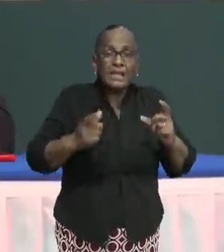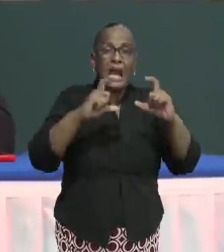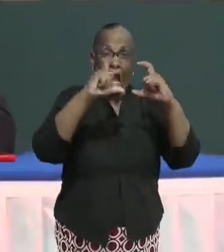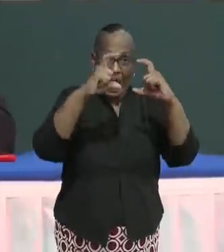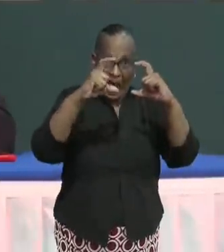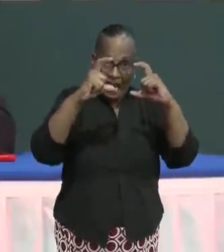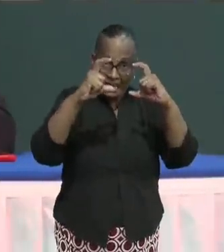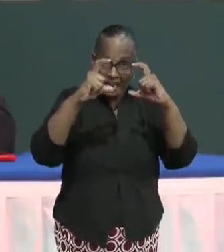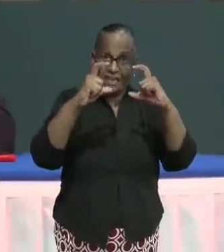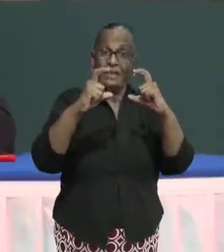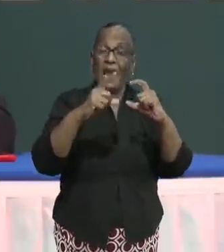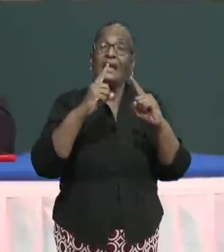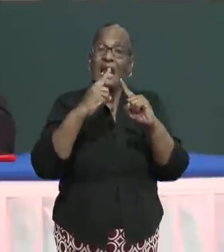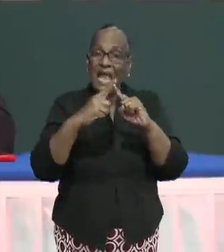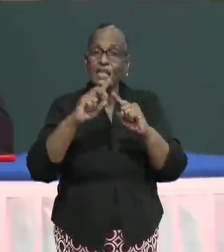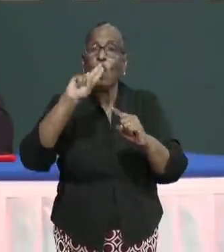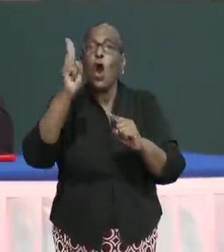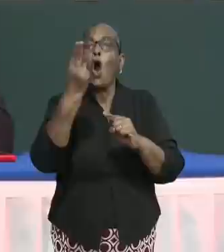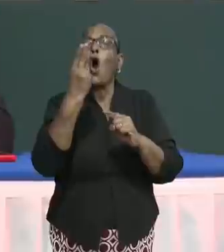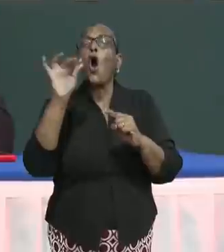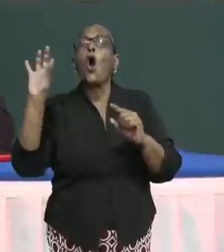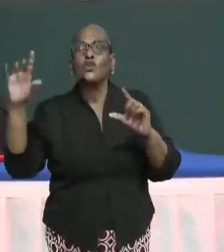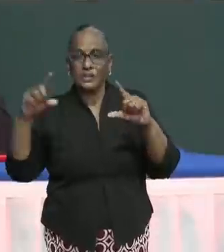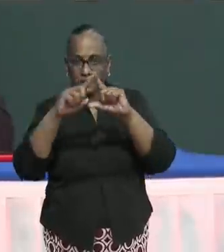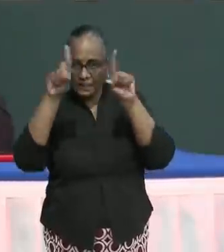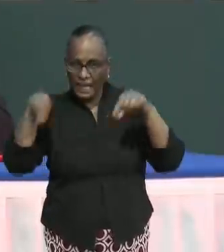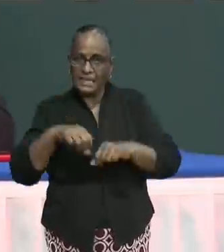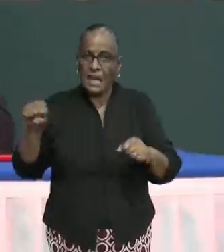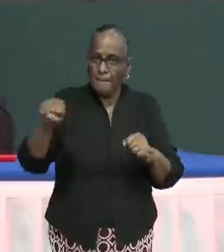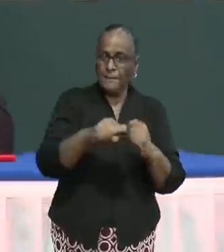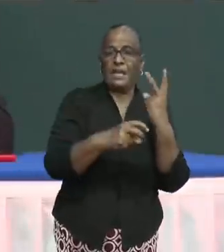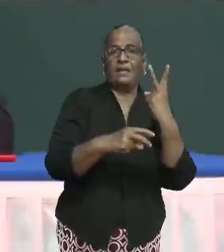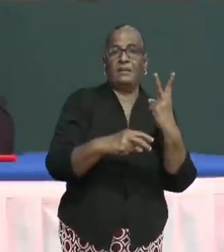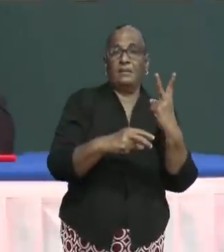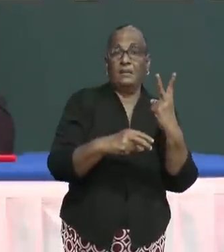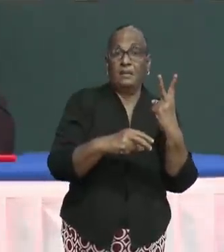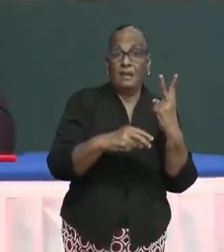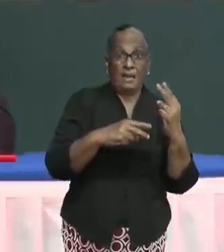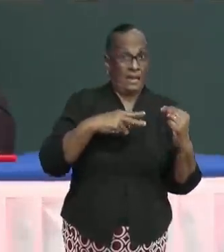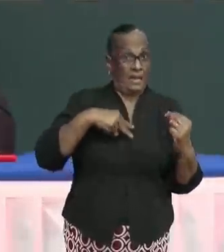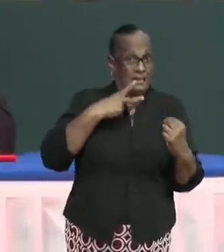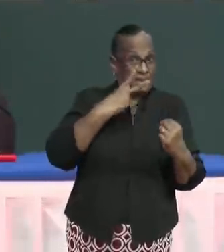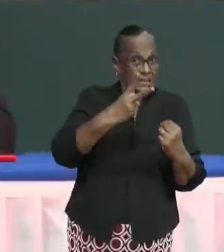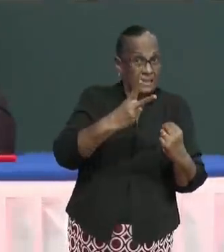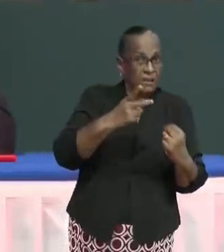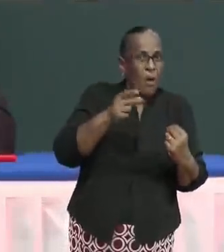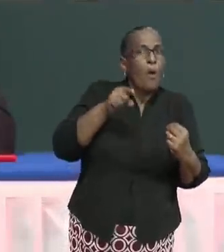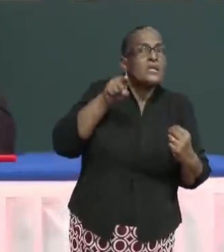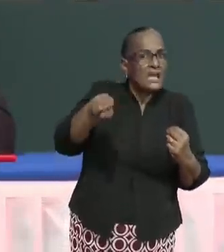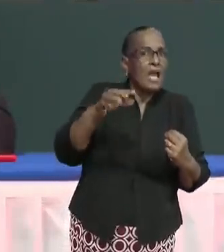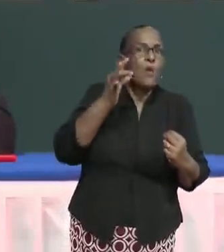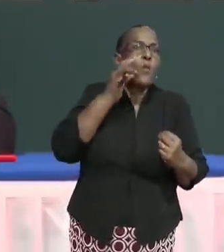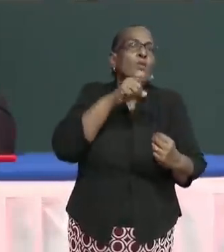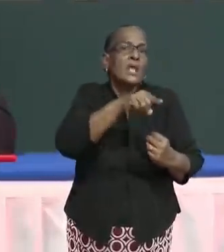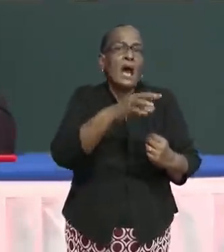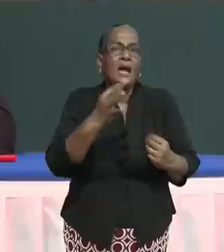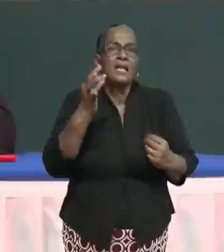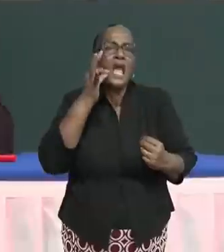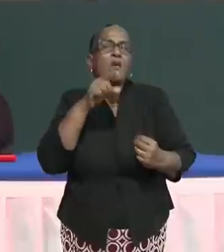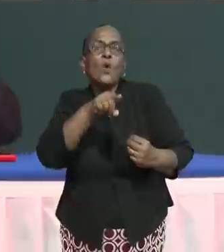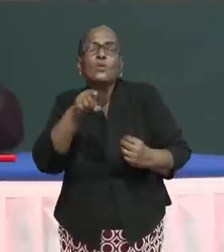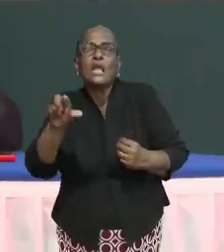uitdreksel. Dus u kan zie direct of u de voor een bepaalde beurtie voor een week